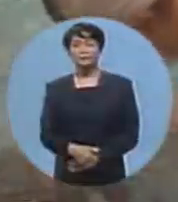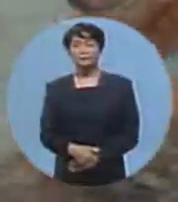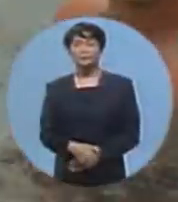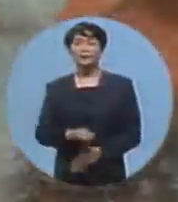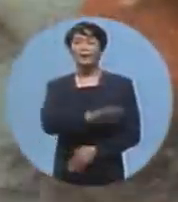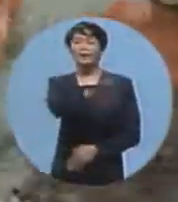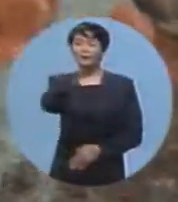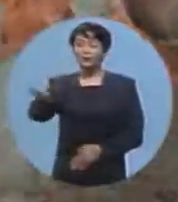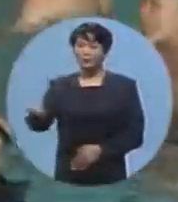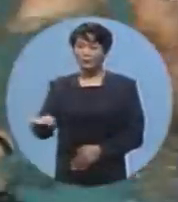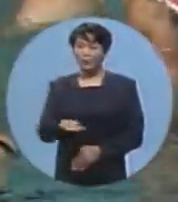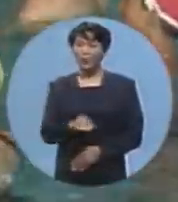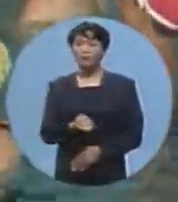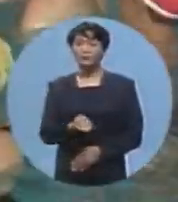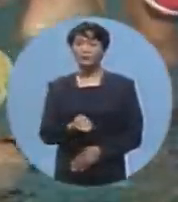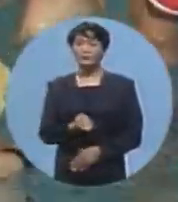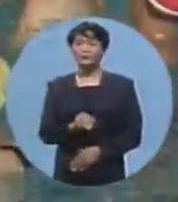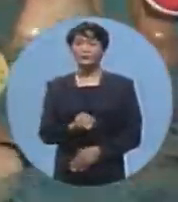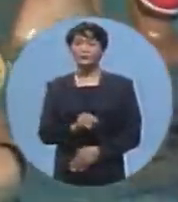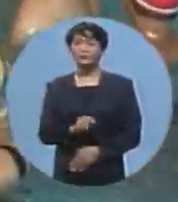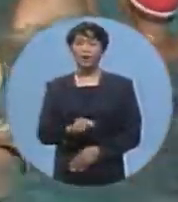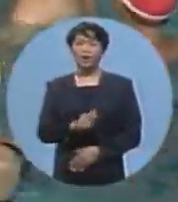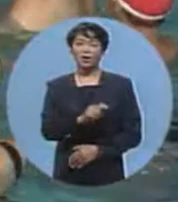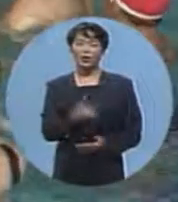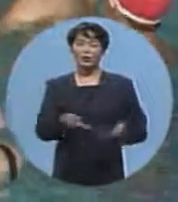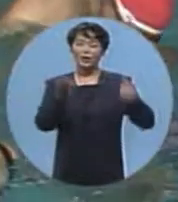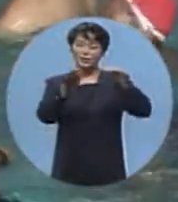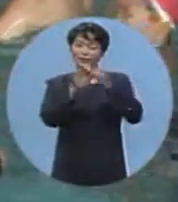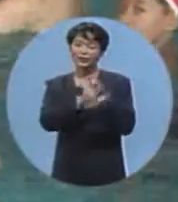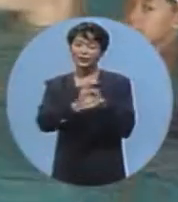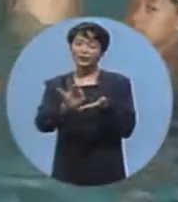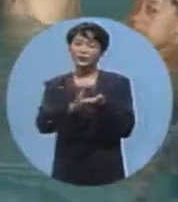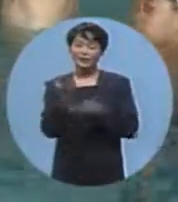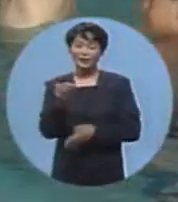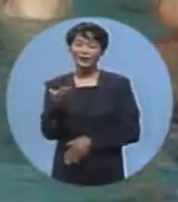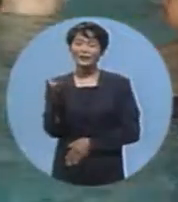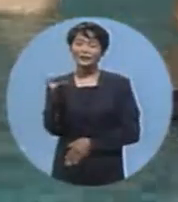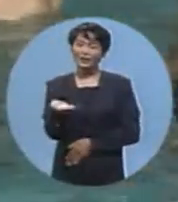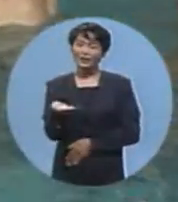皆さんもどんどんこうした施設を利用なさってはいかがでしょうか。